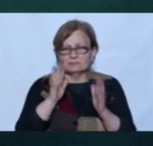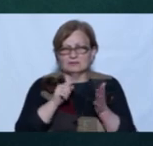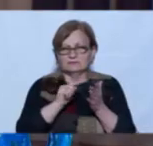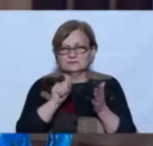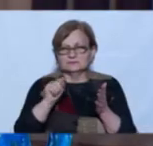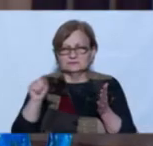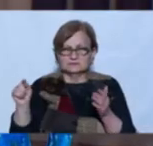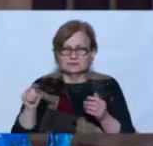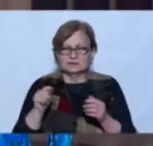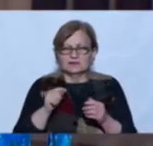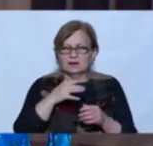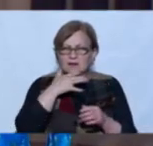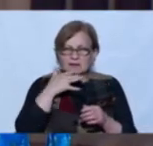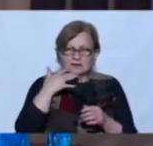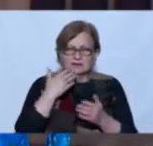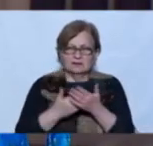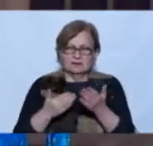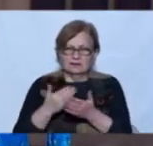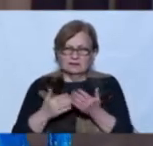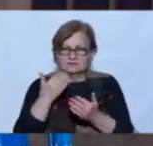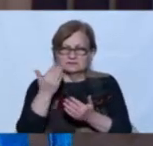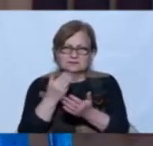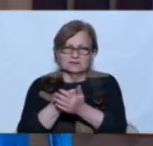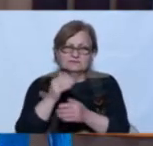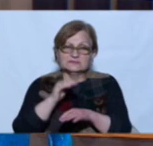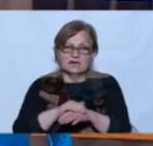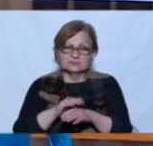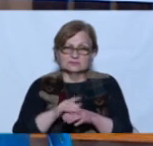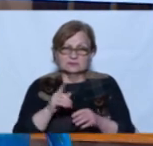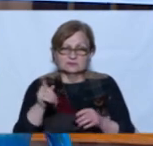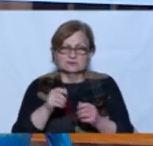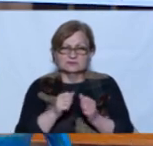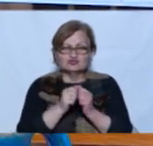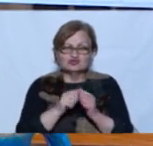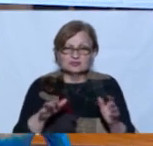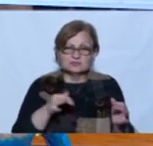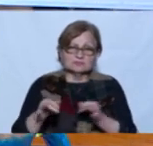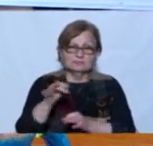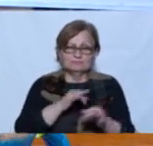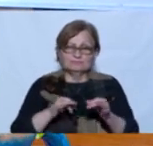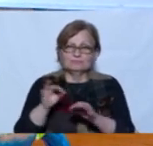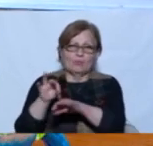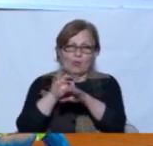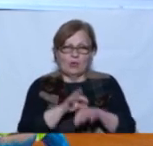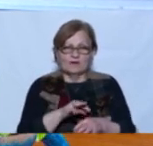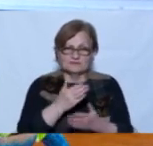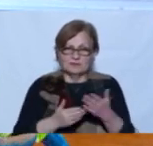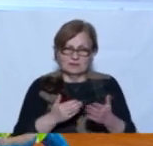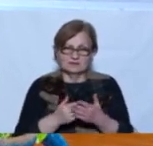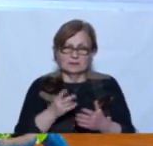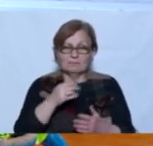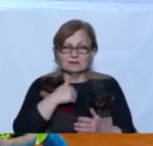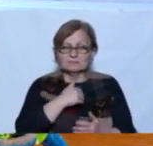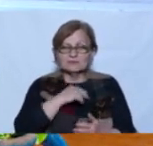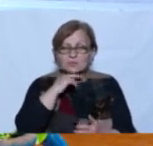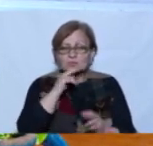უამრავი მაგალითი მოჰყავს თავისი არგუმენტების დასამტკიცებლად, ასე იგი შლის მსჯელობაში მოჰყავს მაგალითები, მაგრამ მე მინდა